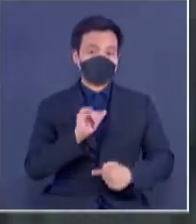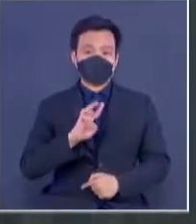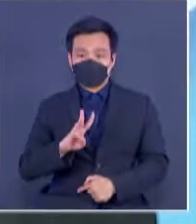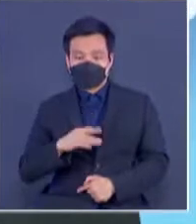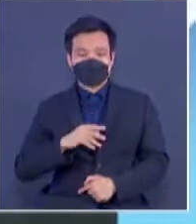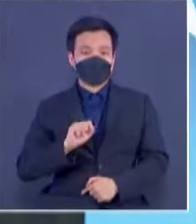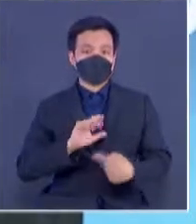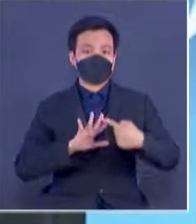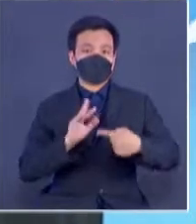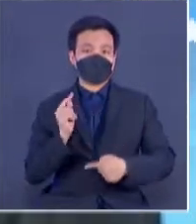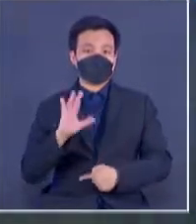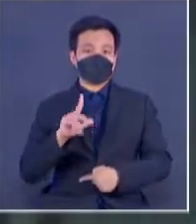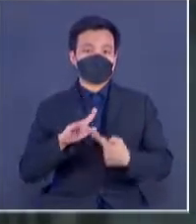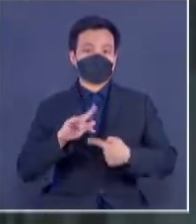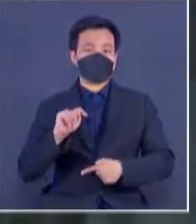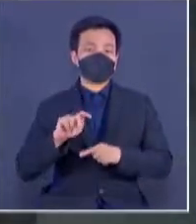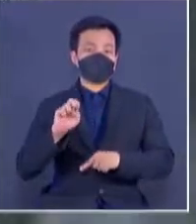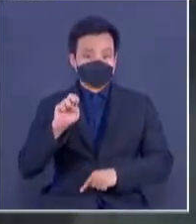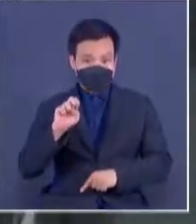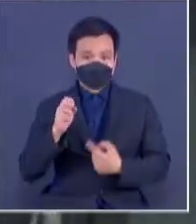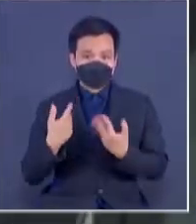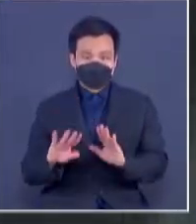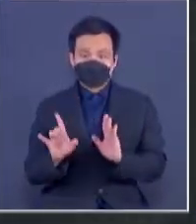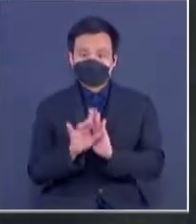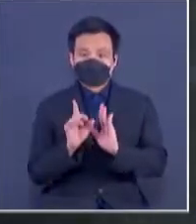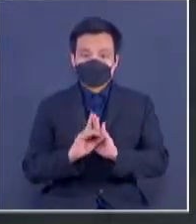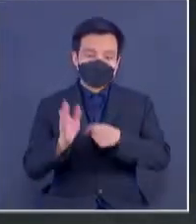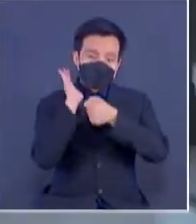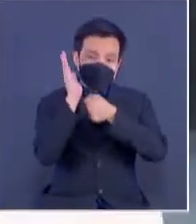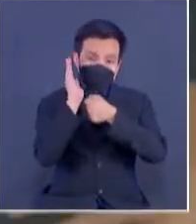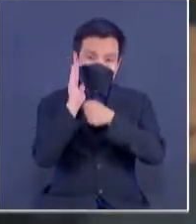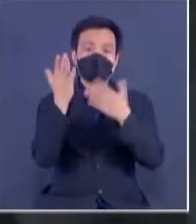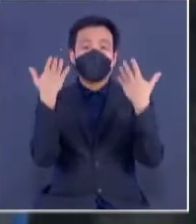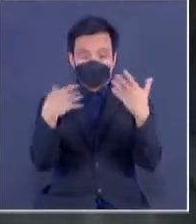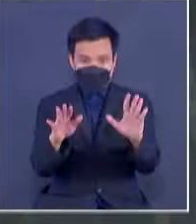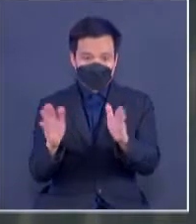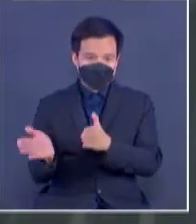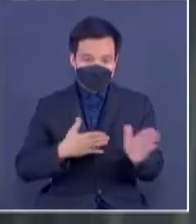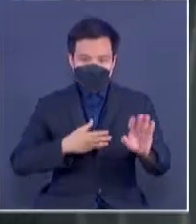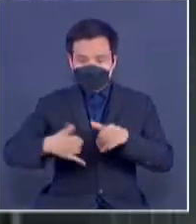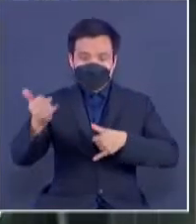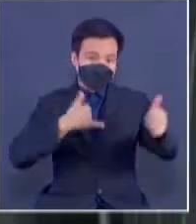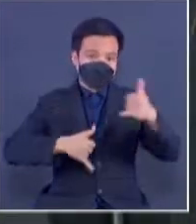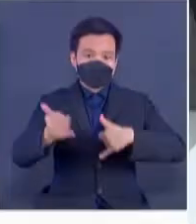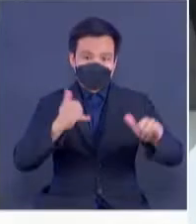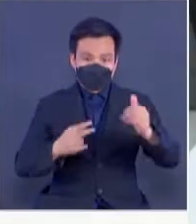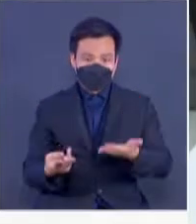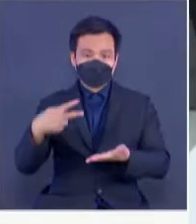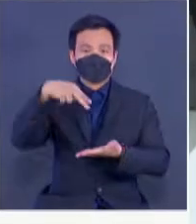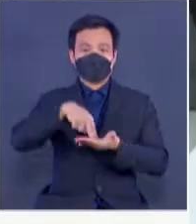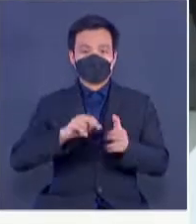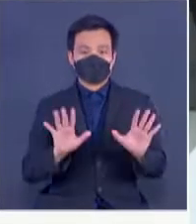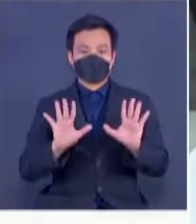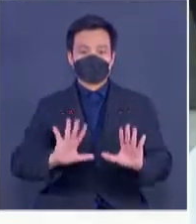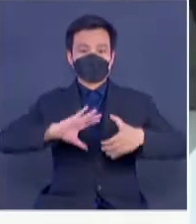าดก็ร้อยเอกธรรมนัสนะครับแล้วก็ในช่วงท้ายหลังจากที่เสร็จการแถลงข่าวก่อนที่จะแยกย้ายกันเนี่ยแกนนำก็ลุกขึ้นจับมือประส